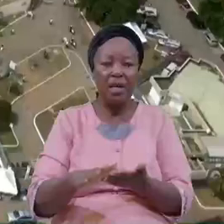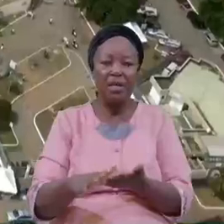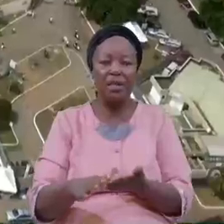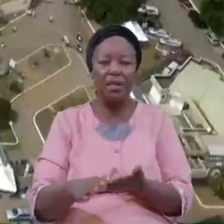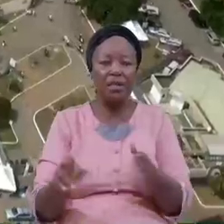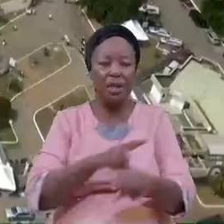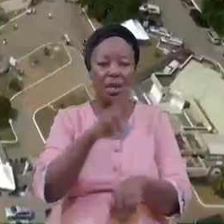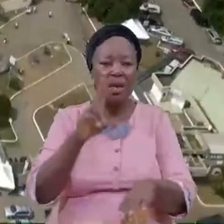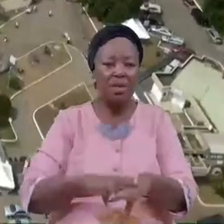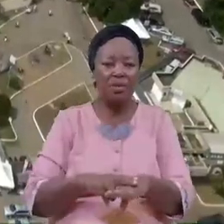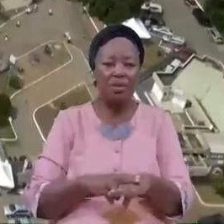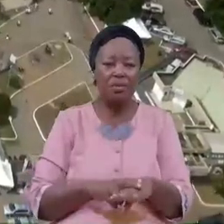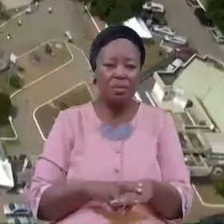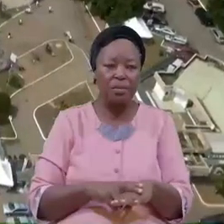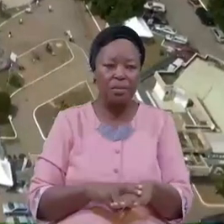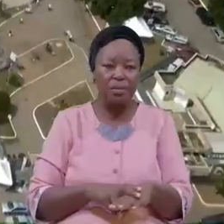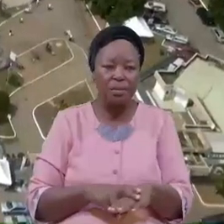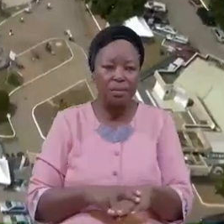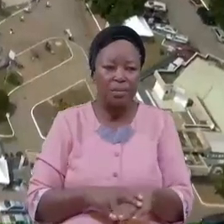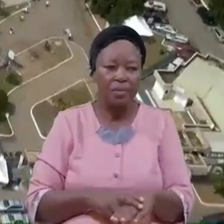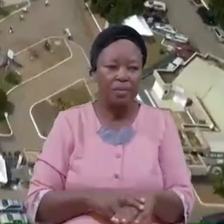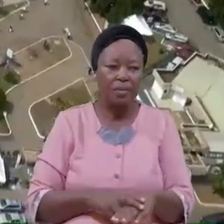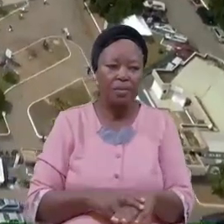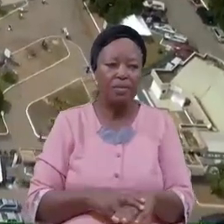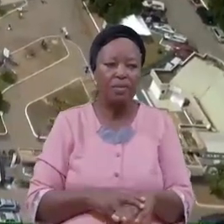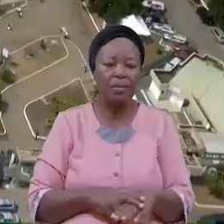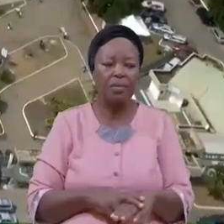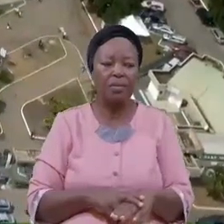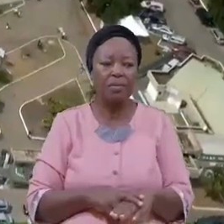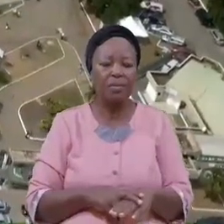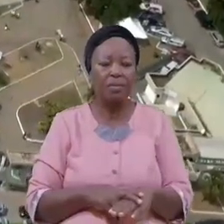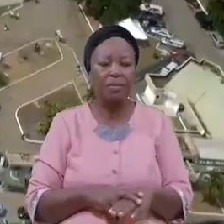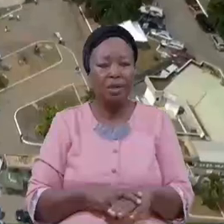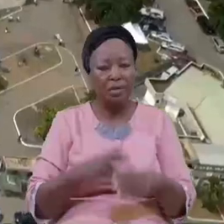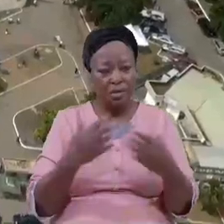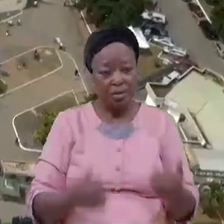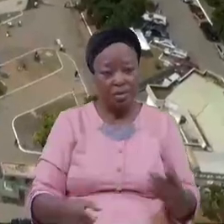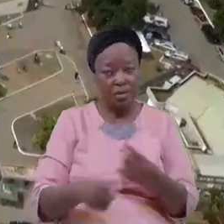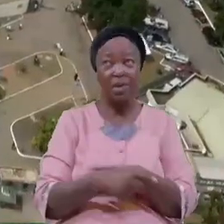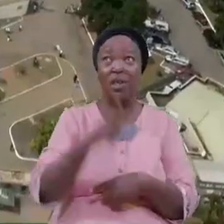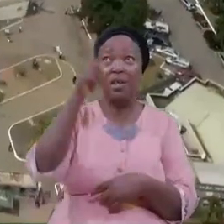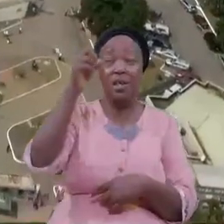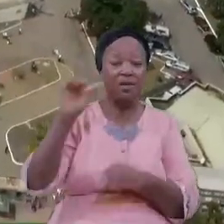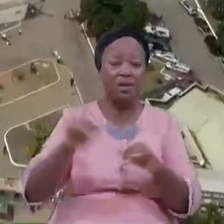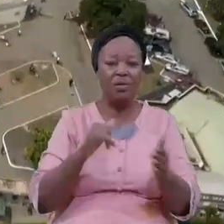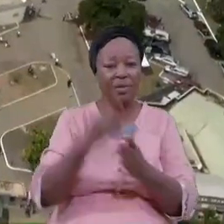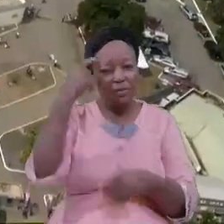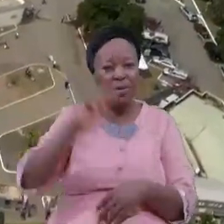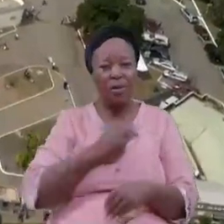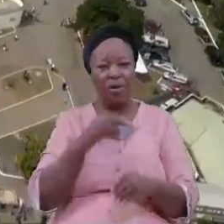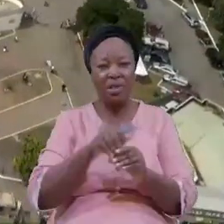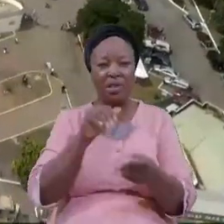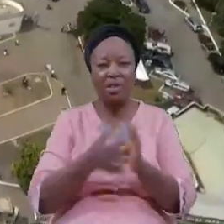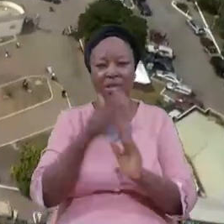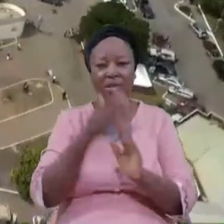nous... afin que vous deveniez participants de la nature divine. Today, he will do it for aujourd'hui, us. Aujourd'hui, le fera pour nous. Our lives